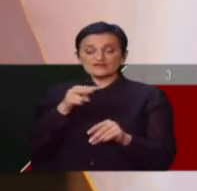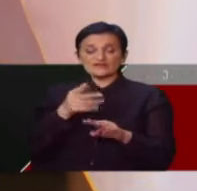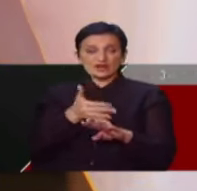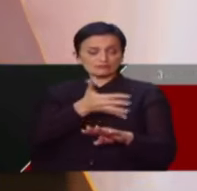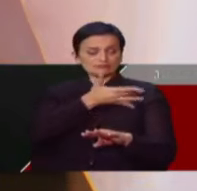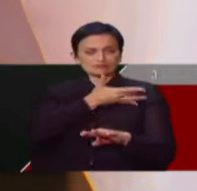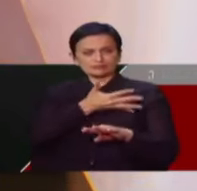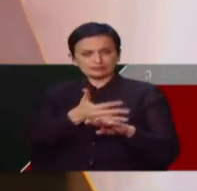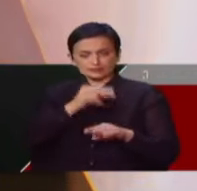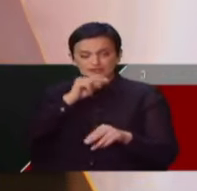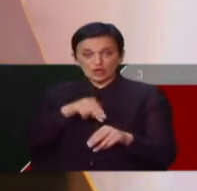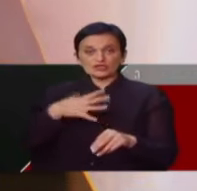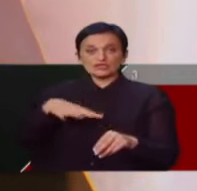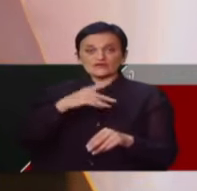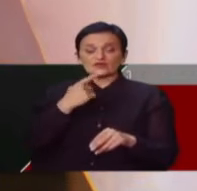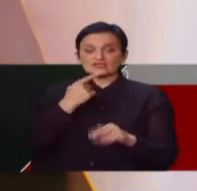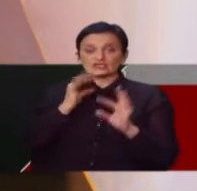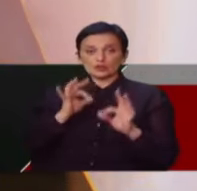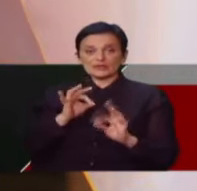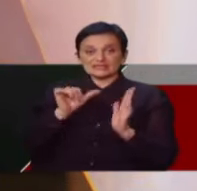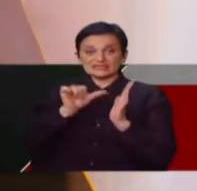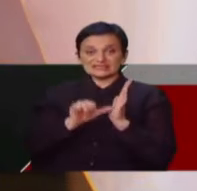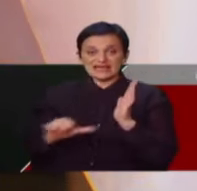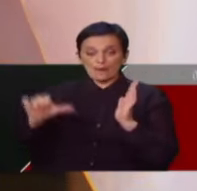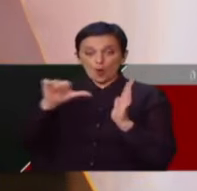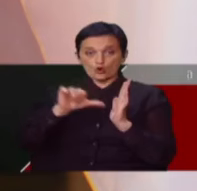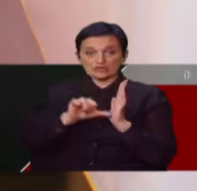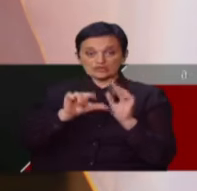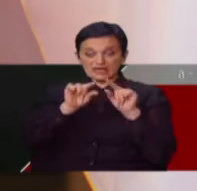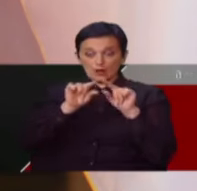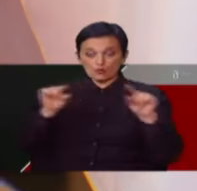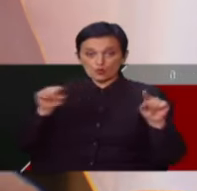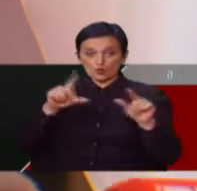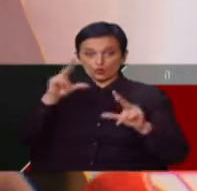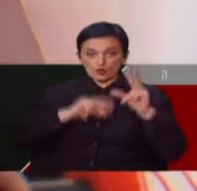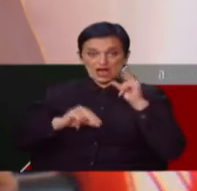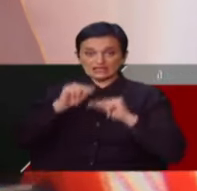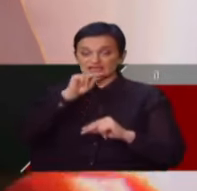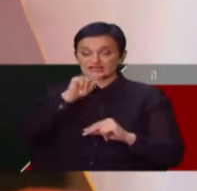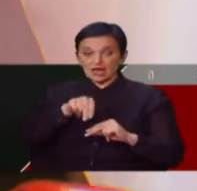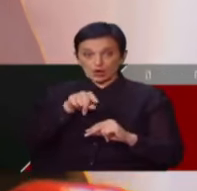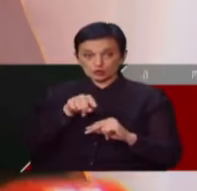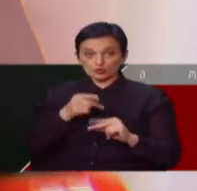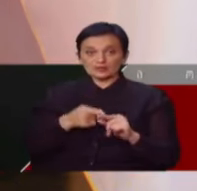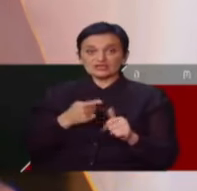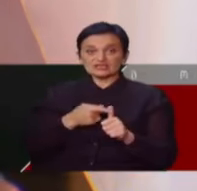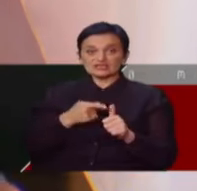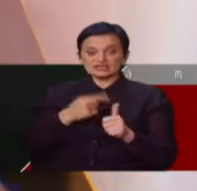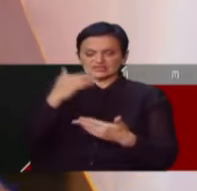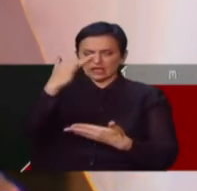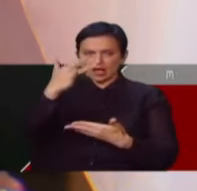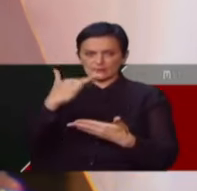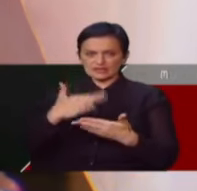კერძოდ, საქართველოს სისხლის სამართლის კოდექსის 66 მუხლით გათვალისწინებულ დანაშაულს. ამასთანავე სახელდებით